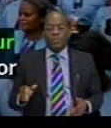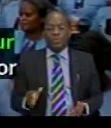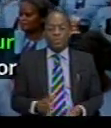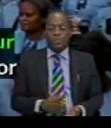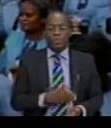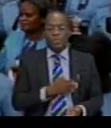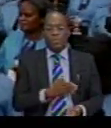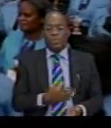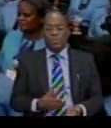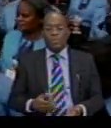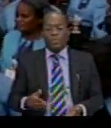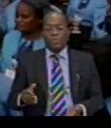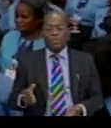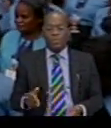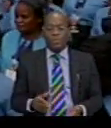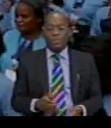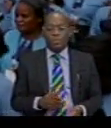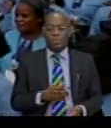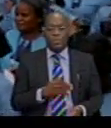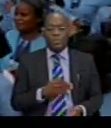Salvation,